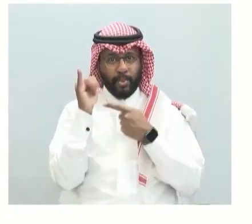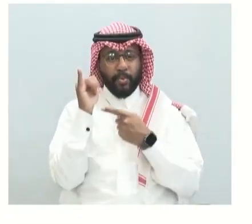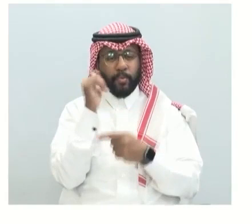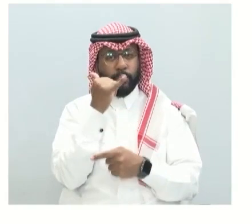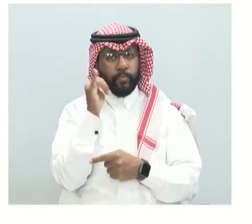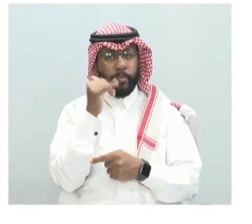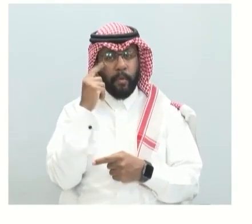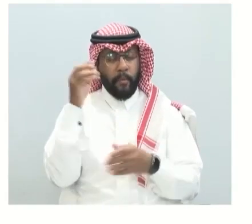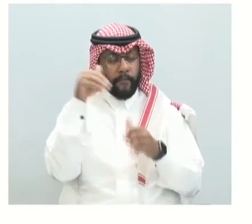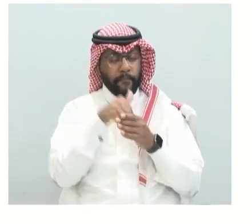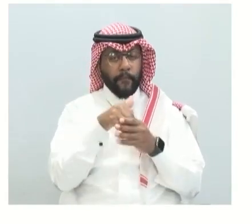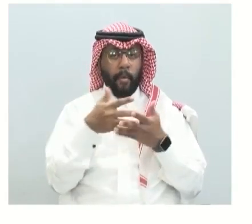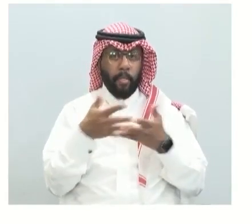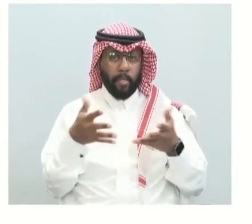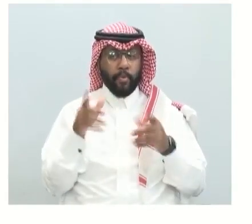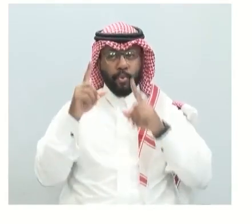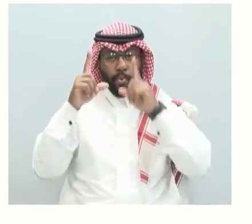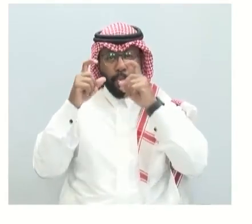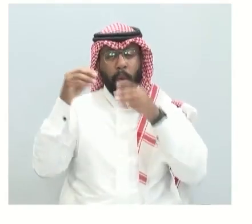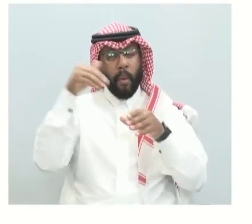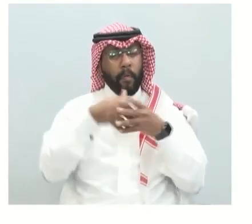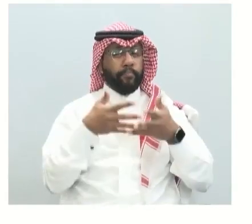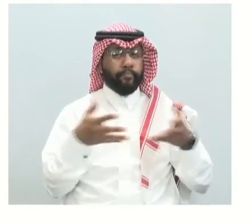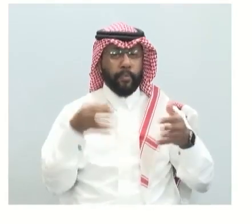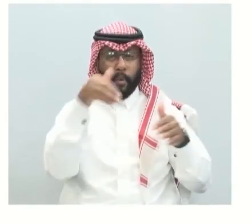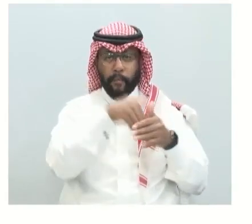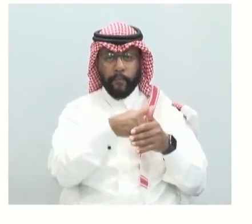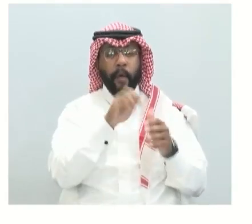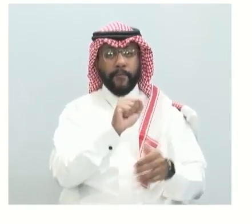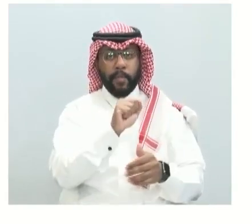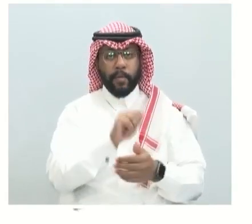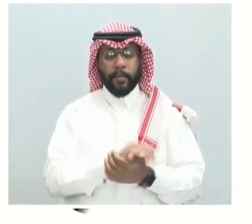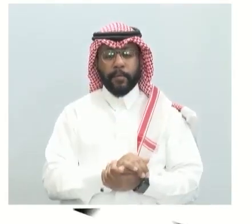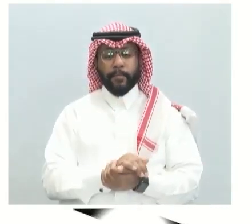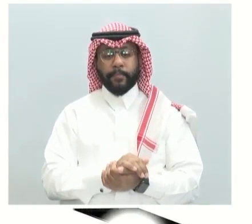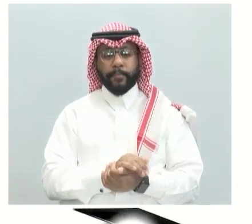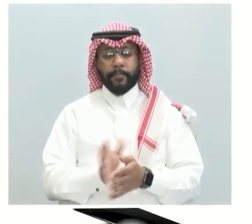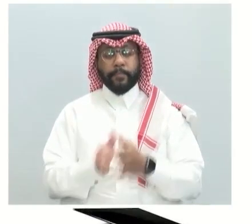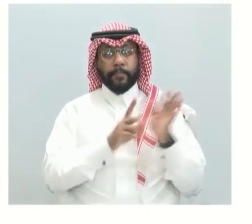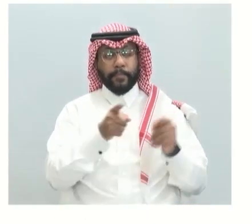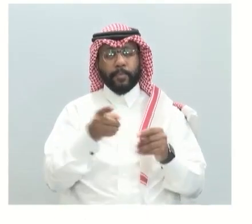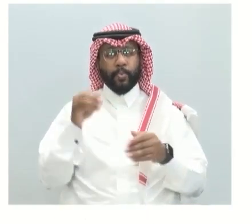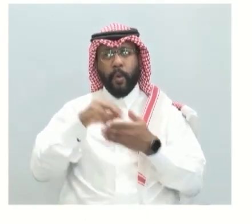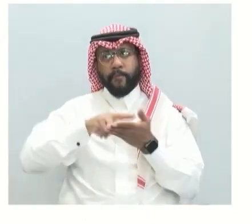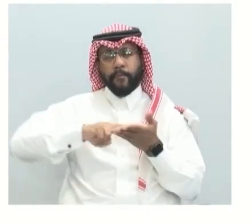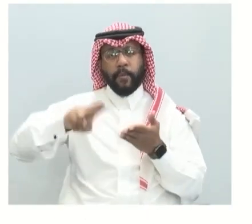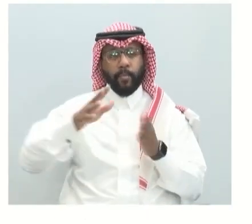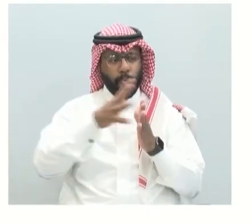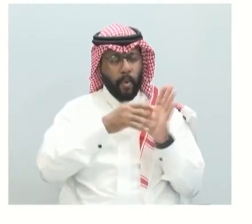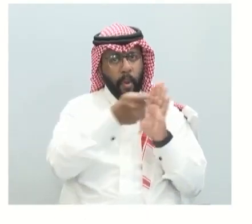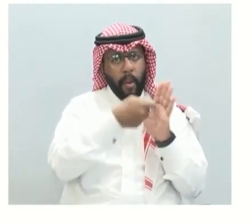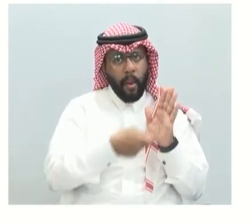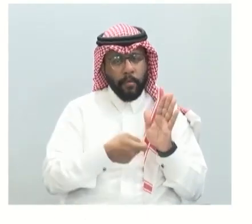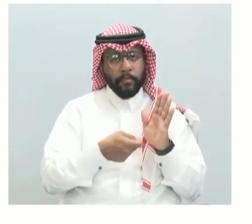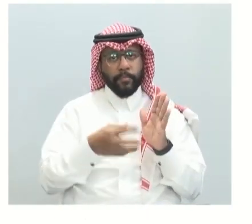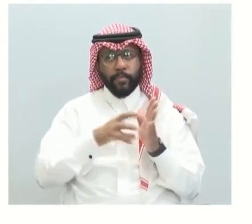انه استطيع تخزين العديد من الصور ومقاطع الفيديو طيب تريد ان ترسل تقريرك الطبي الورقي